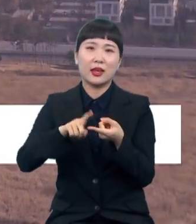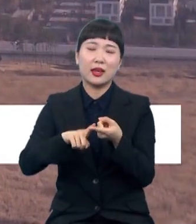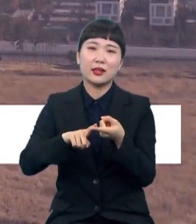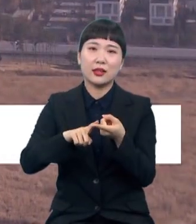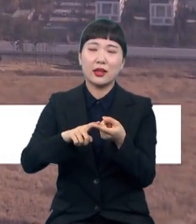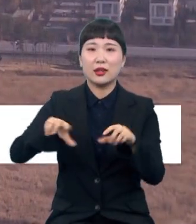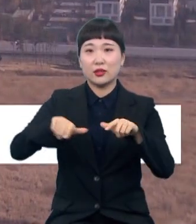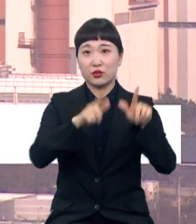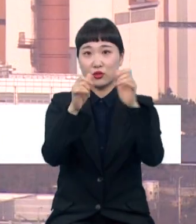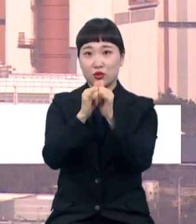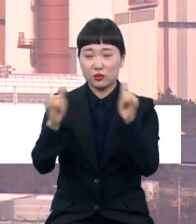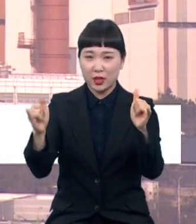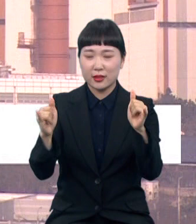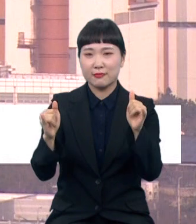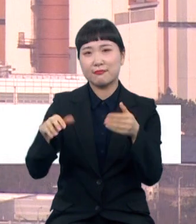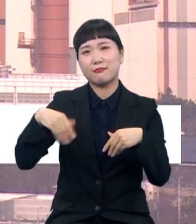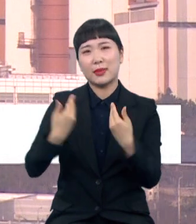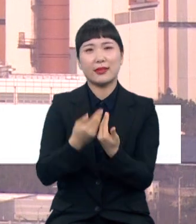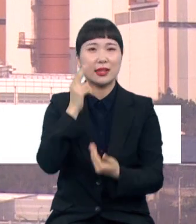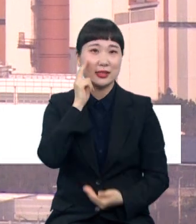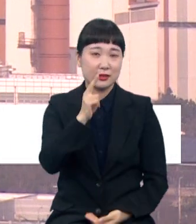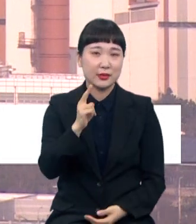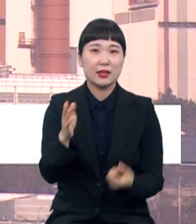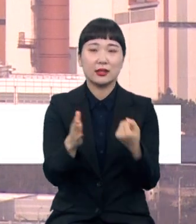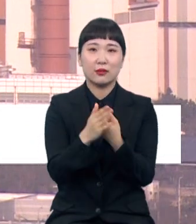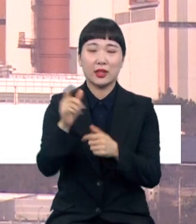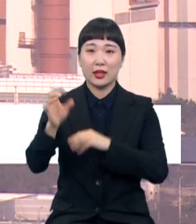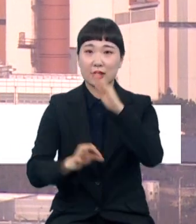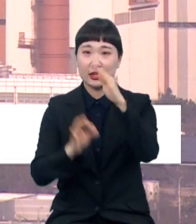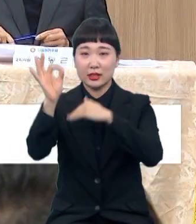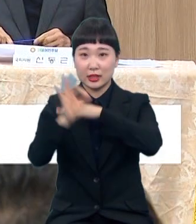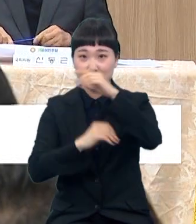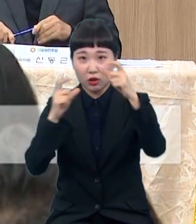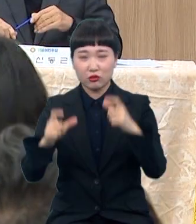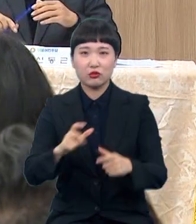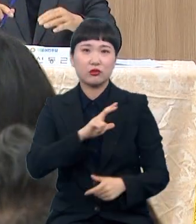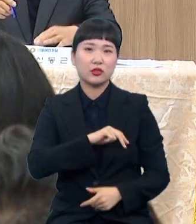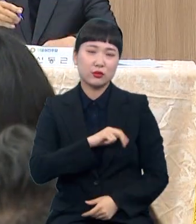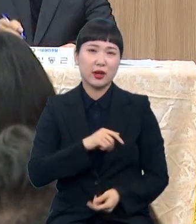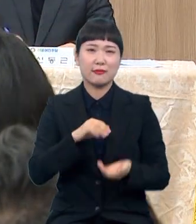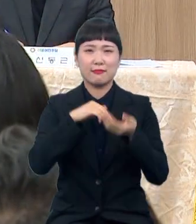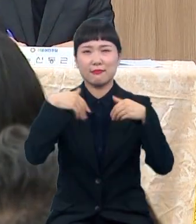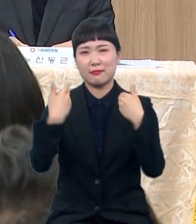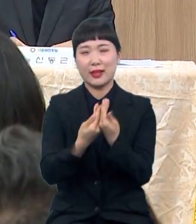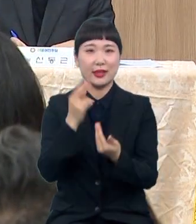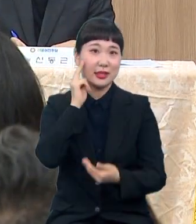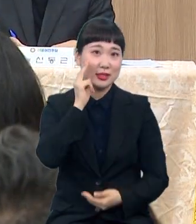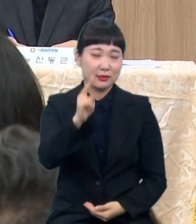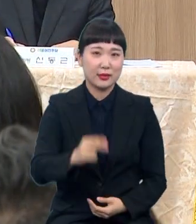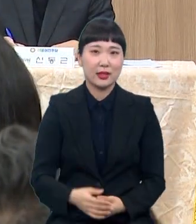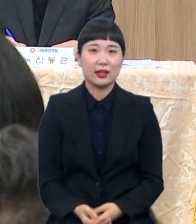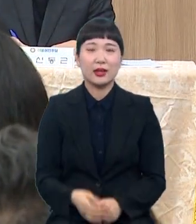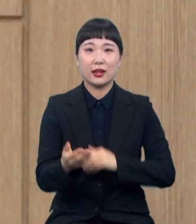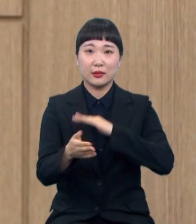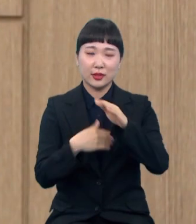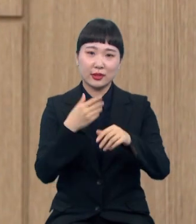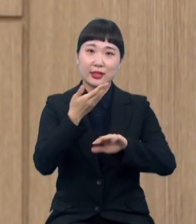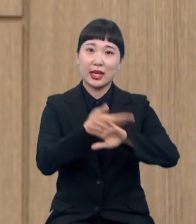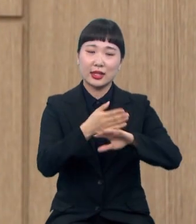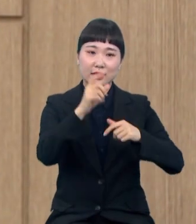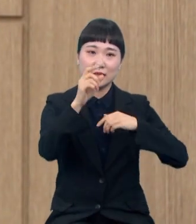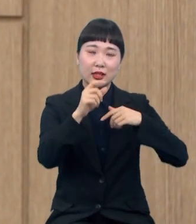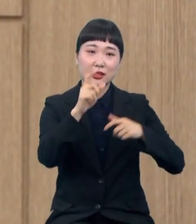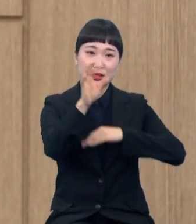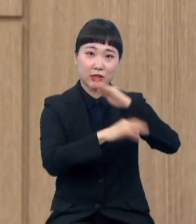무산된 상황. 서구 지역 시의원들은 강하게 반발했습니다. 앞서 인천시와 서구는 서구의 다른 곳으로